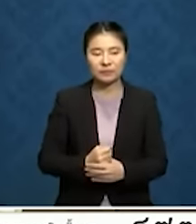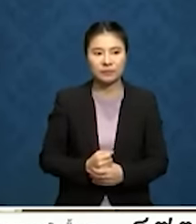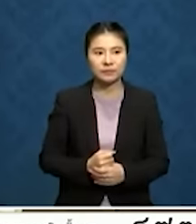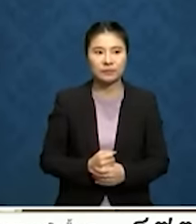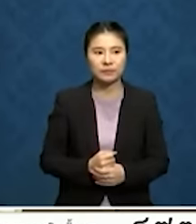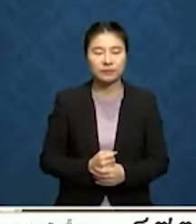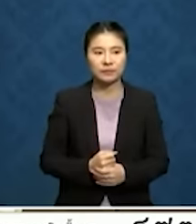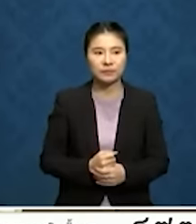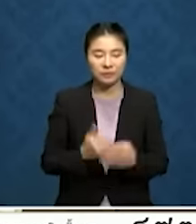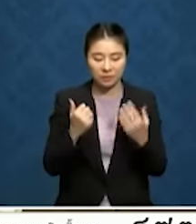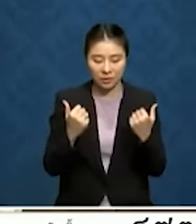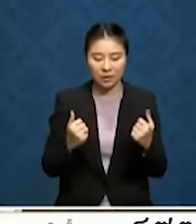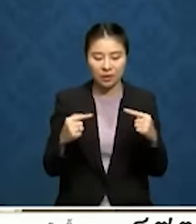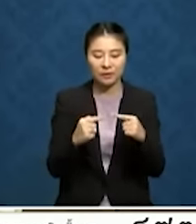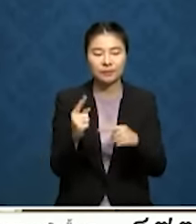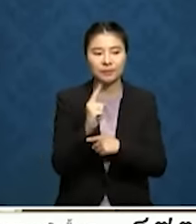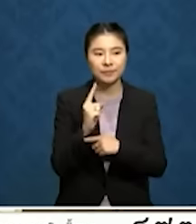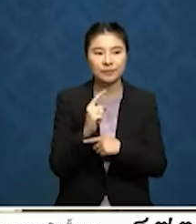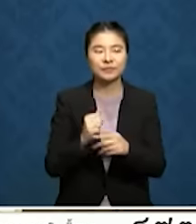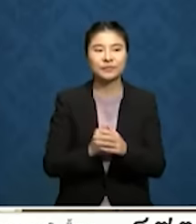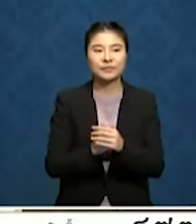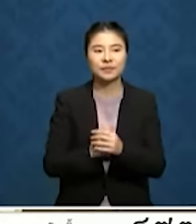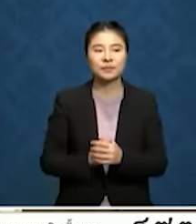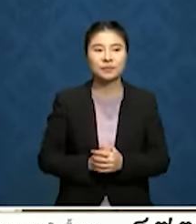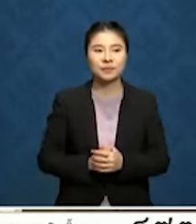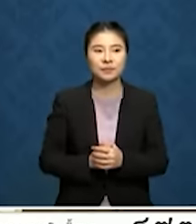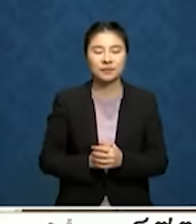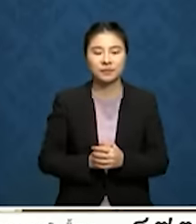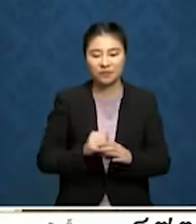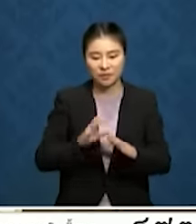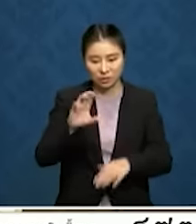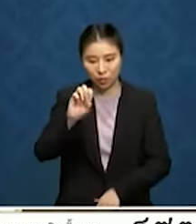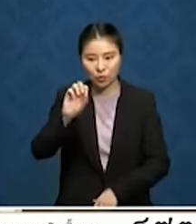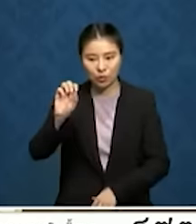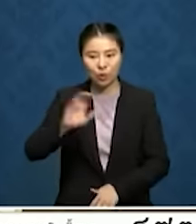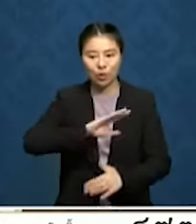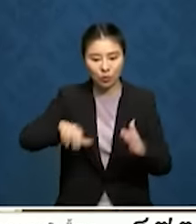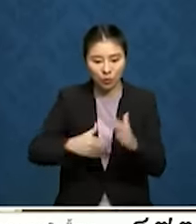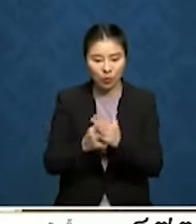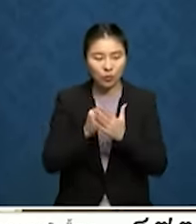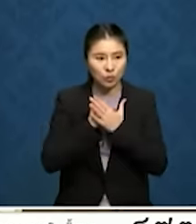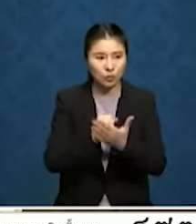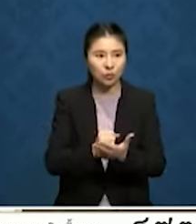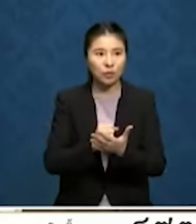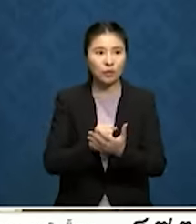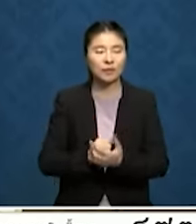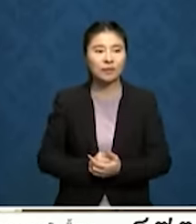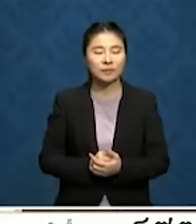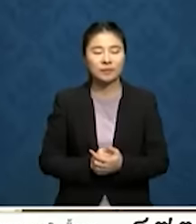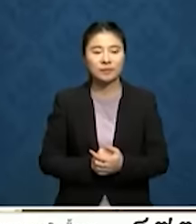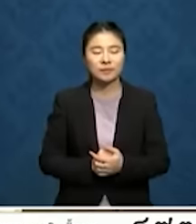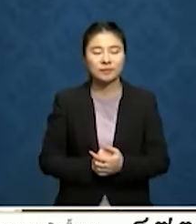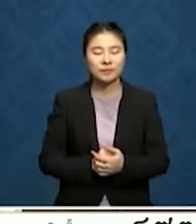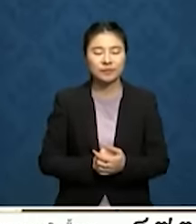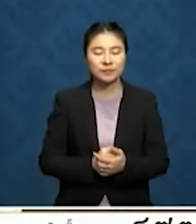ขึ้นวันนี้เราจะต้องช่วยกันฝากรัฐสภาฝากท่านสมาชิก